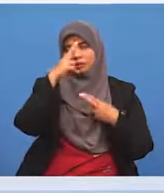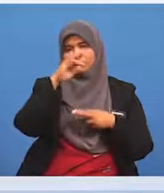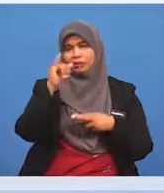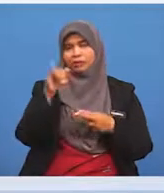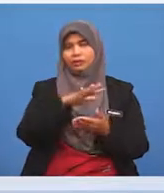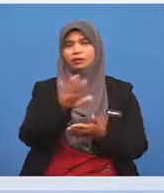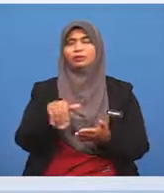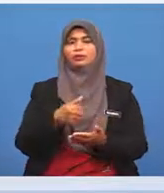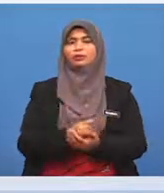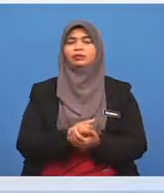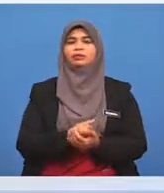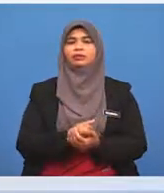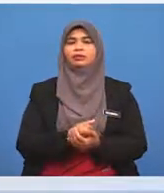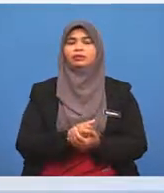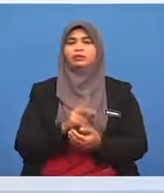pengertian kejadian alam.